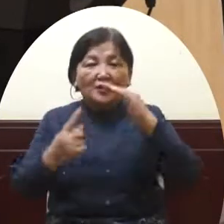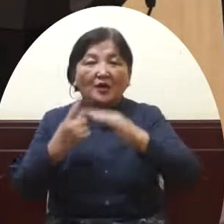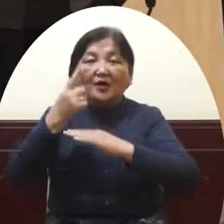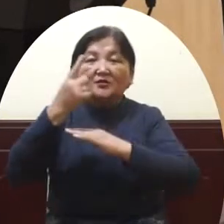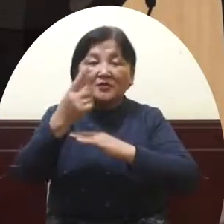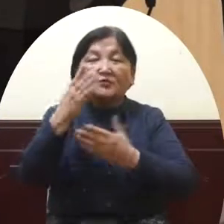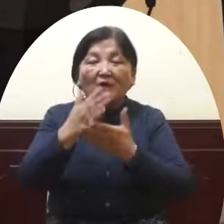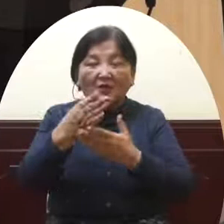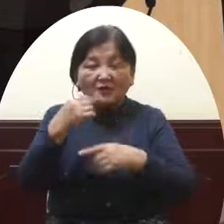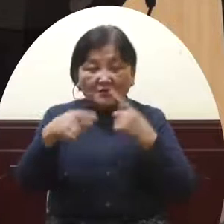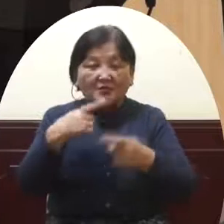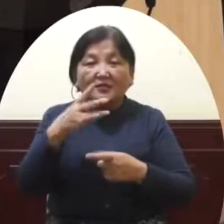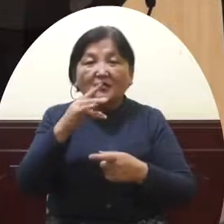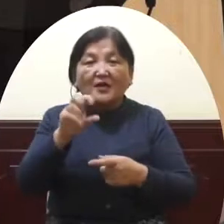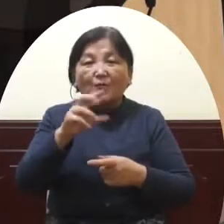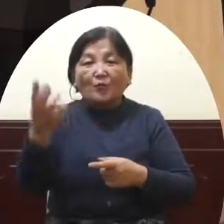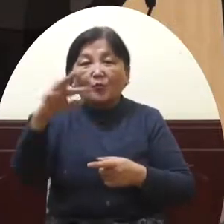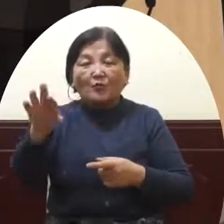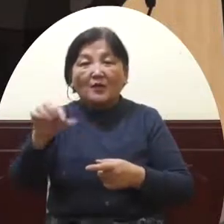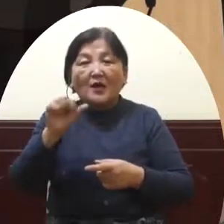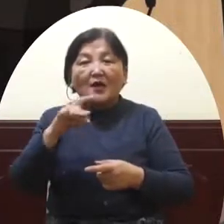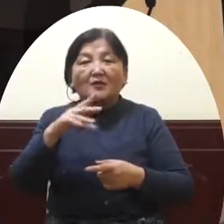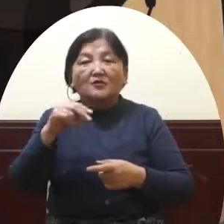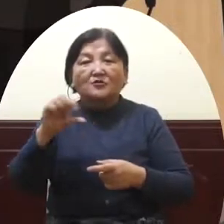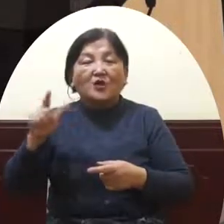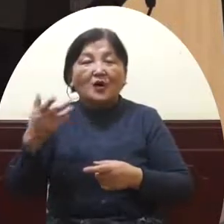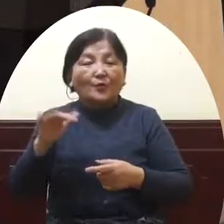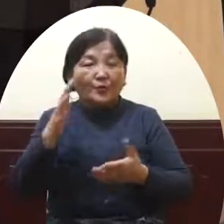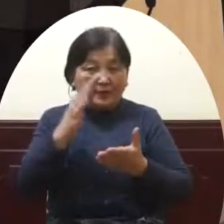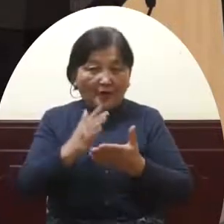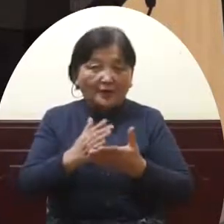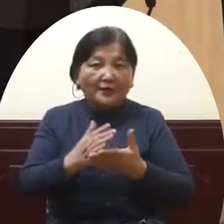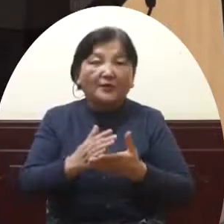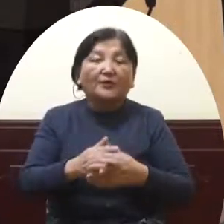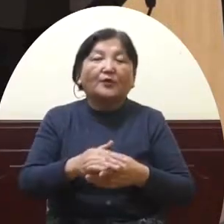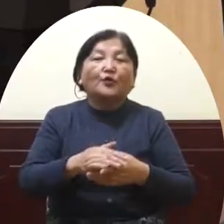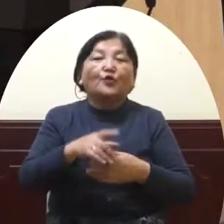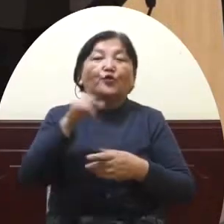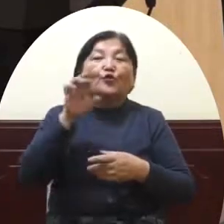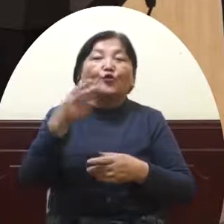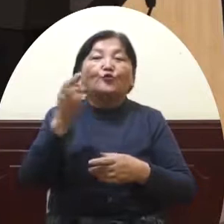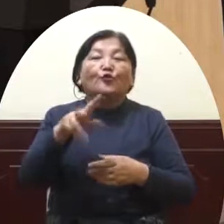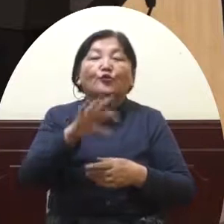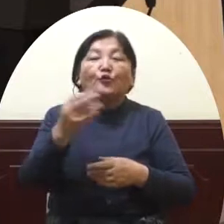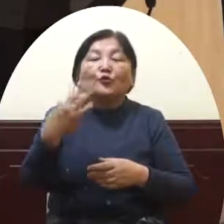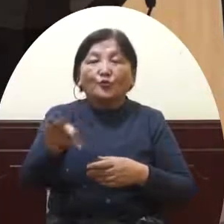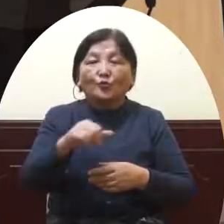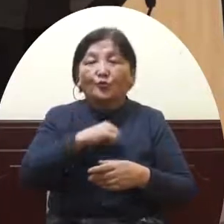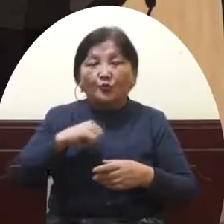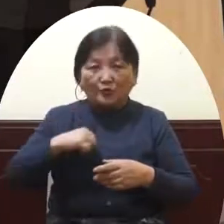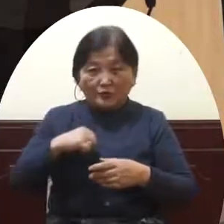түрүүн би хэлсэн шүү, намууд арчаагүй байна тэ байгаа учраас энэ хөдөлгөөнүүд болон бүр одоо